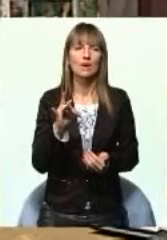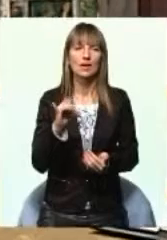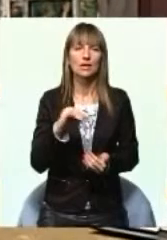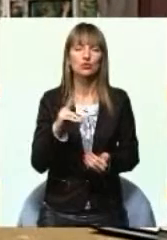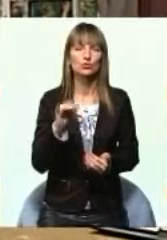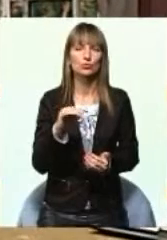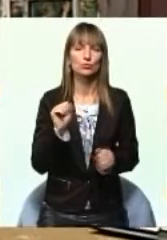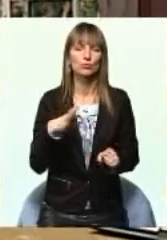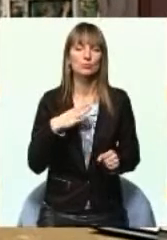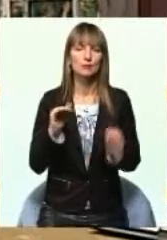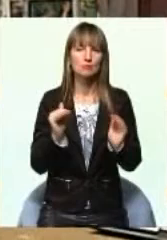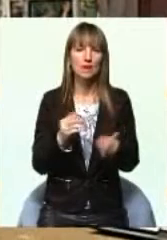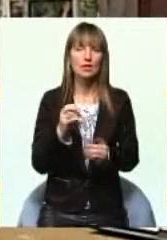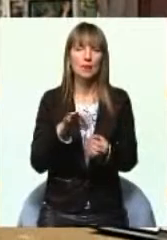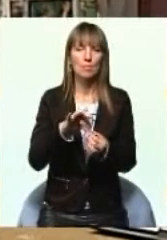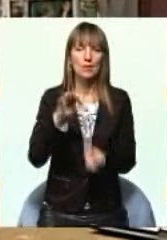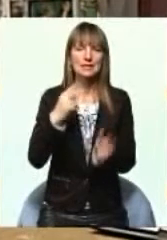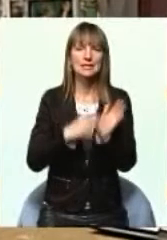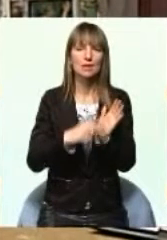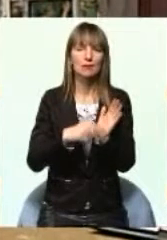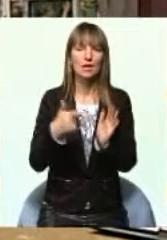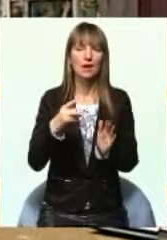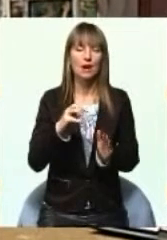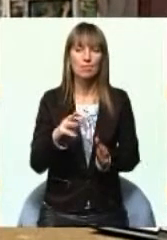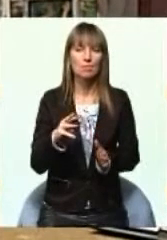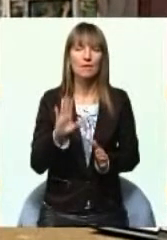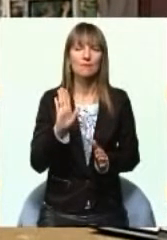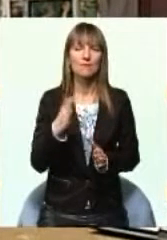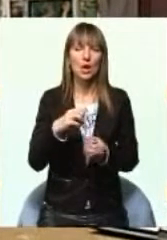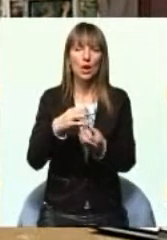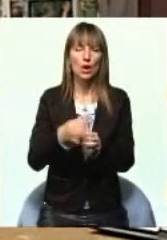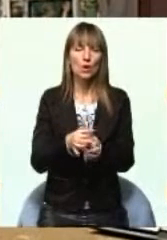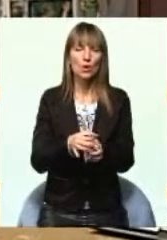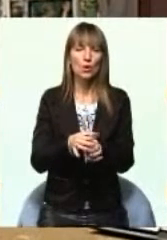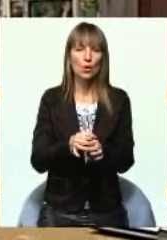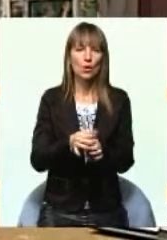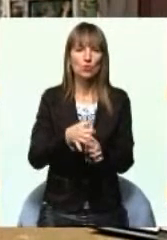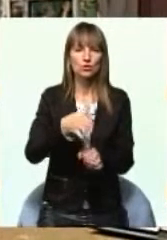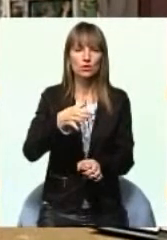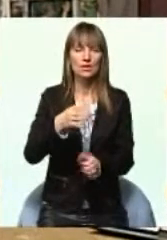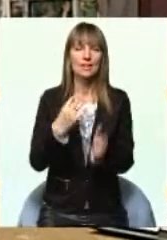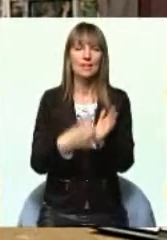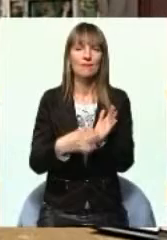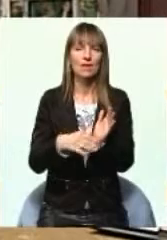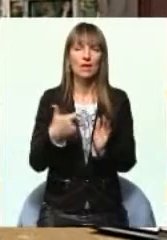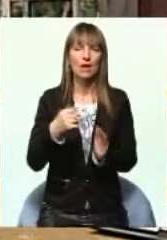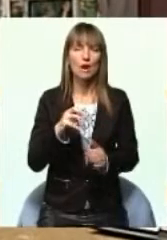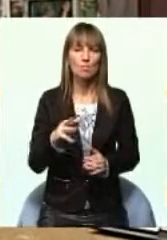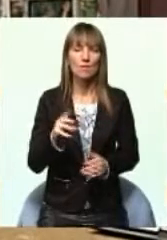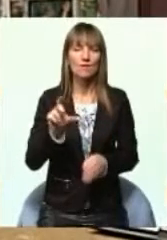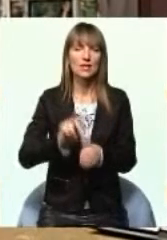велика. На палички 70 грам, в рожки 90 грам, а в стаканчики